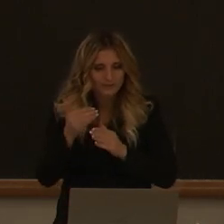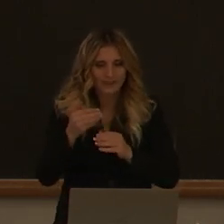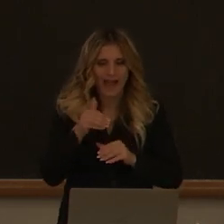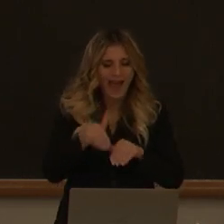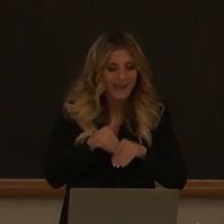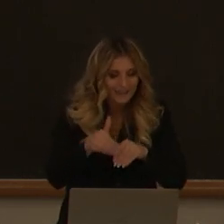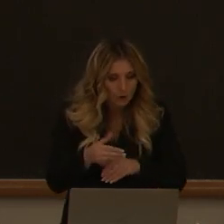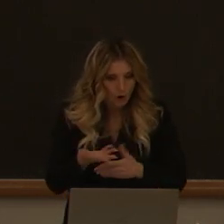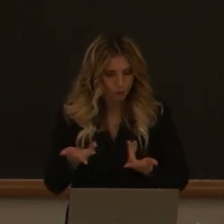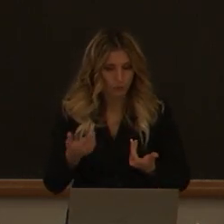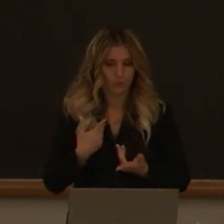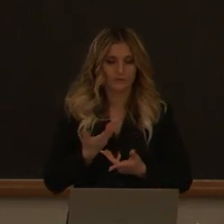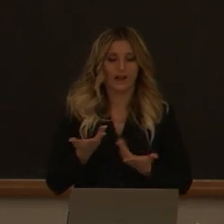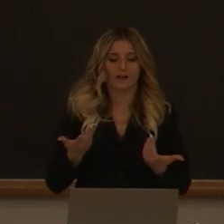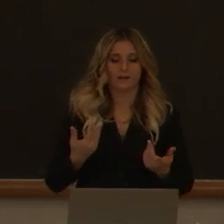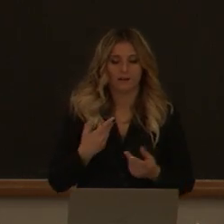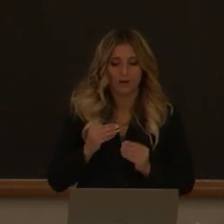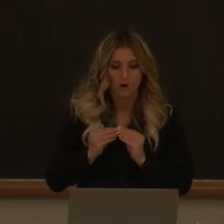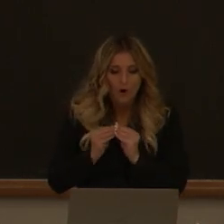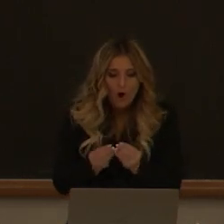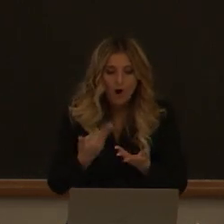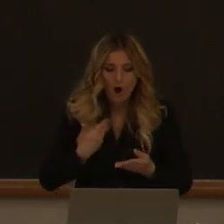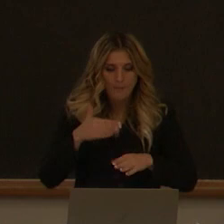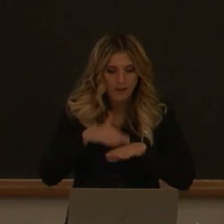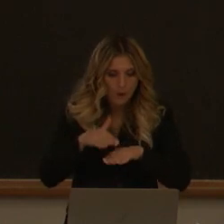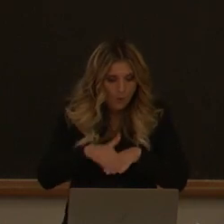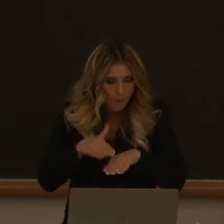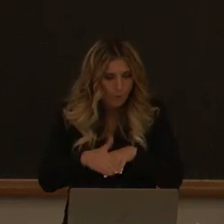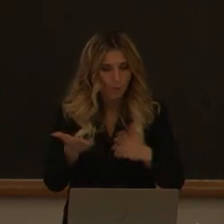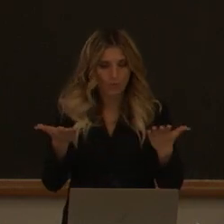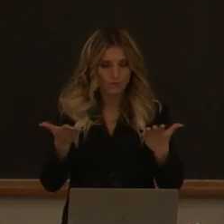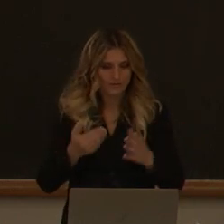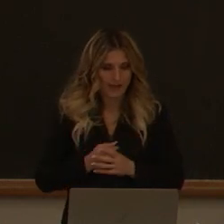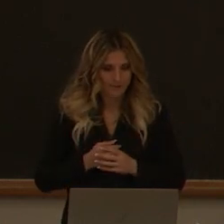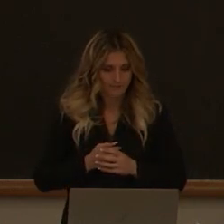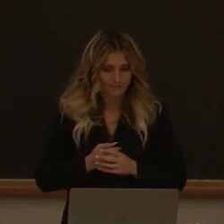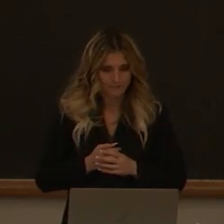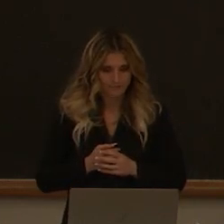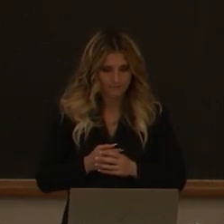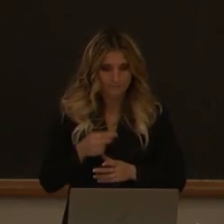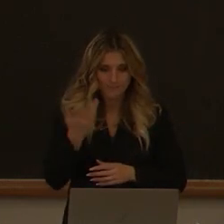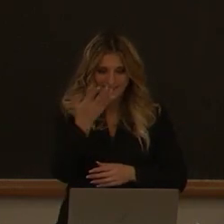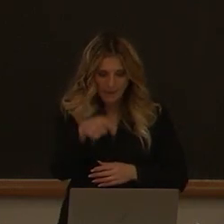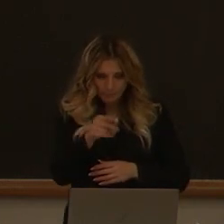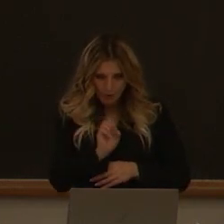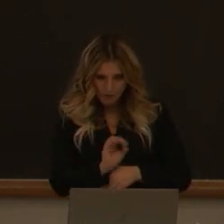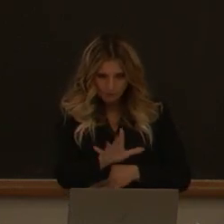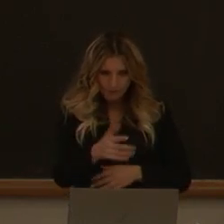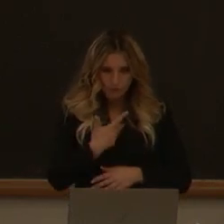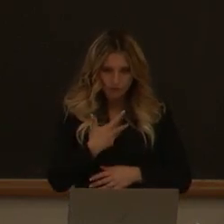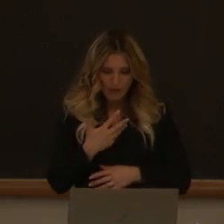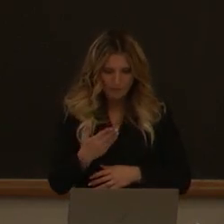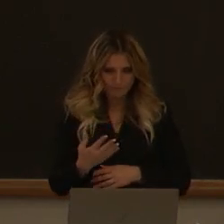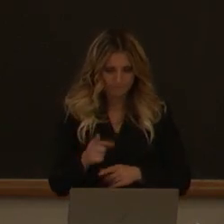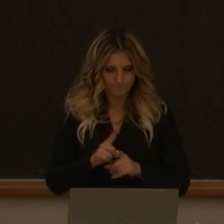intensificazione sostenibile, di efficienza di uso degli inputs. Questo per esempio in questa slide si vede come l'impatto